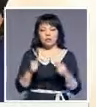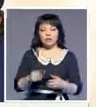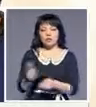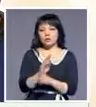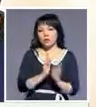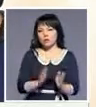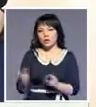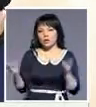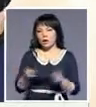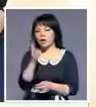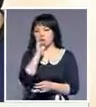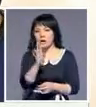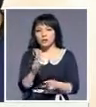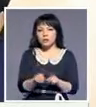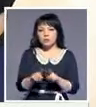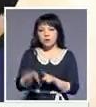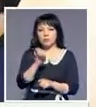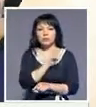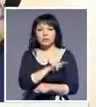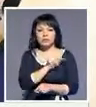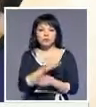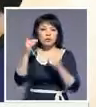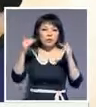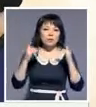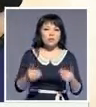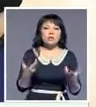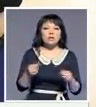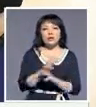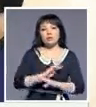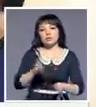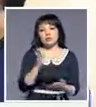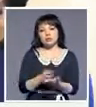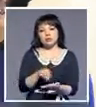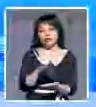тесттен өте алмадың, сенің айлық жалағың, я болмаса, қызметің төмендеді деген қай министрлікте бар?